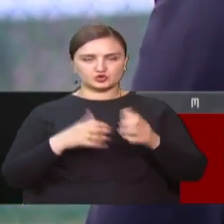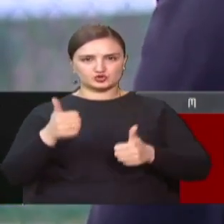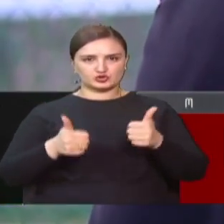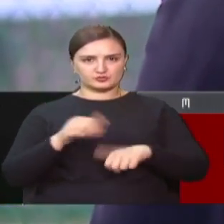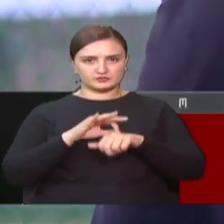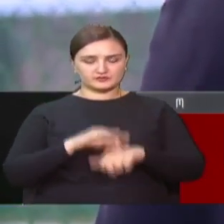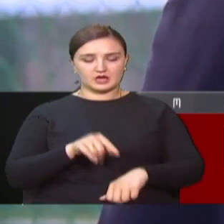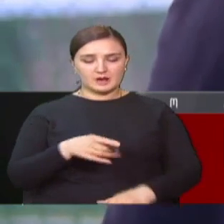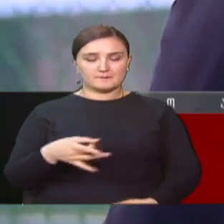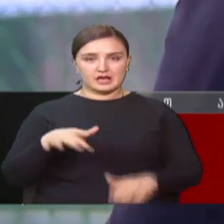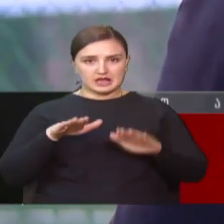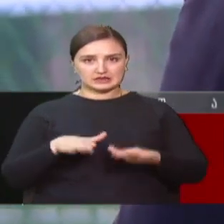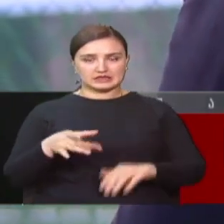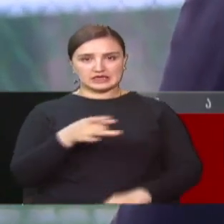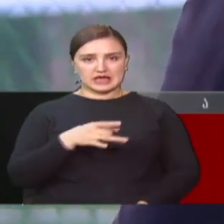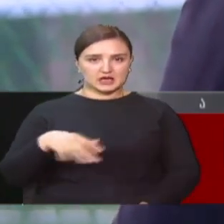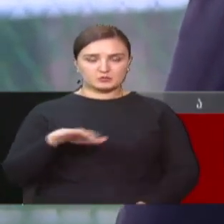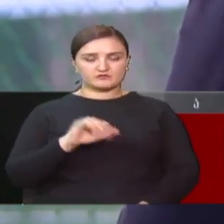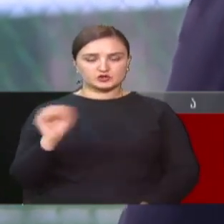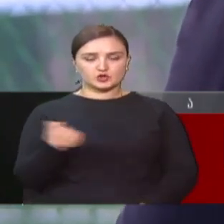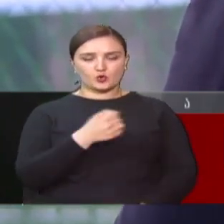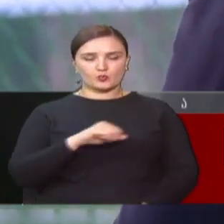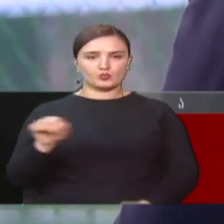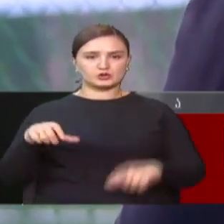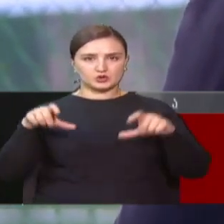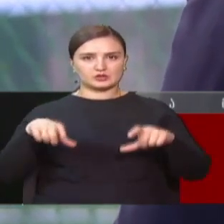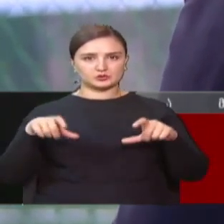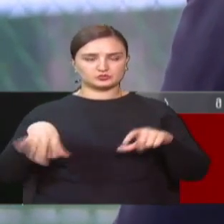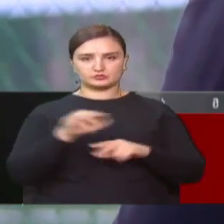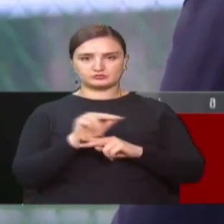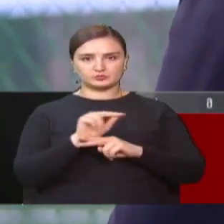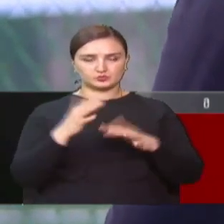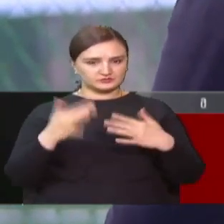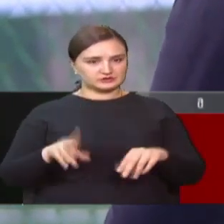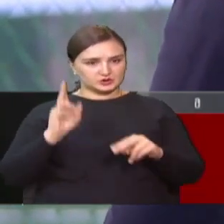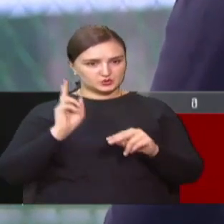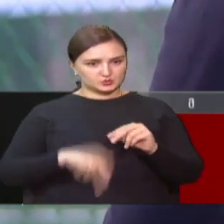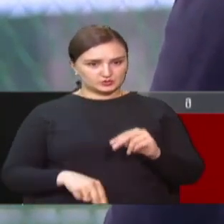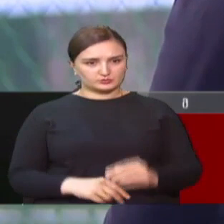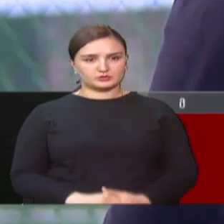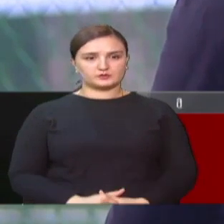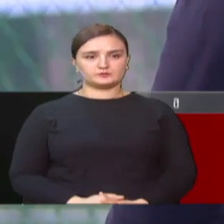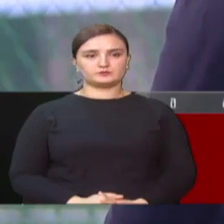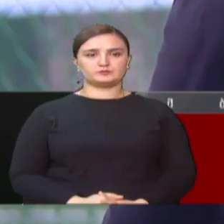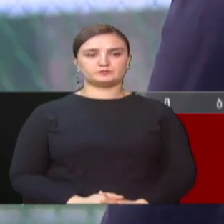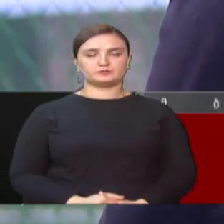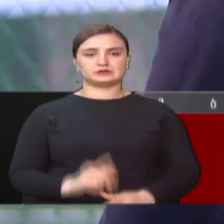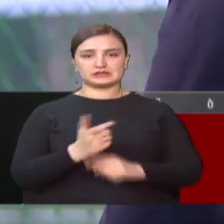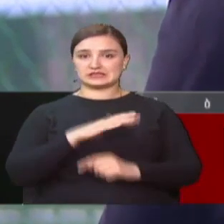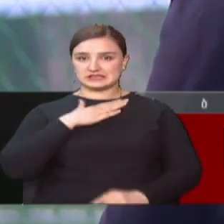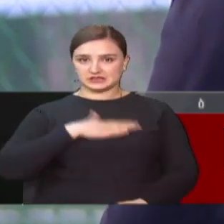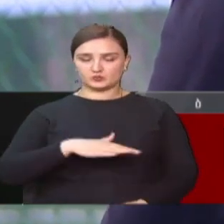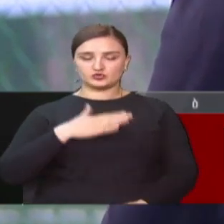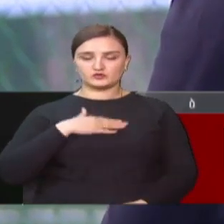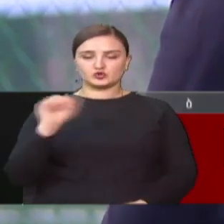ამ რეგიონში ჩოგბურთის კორტების პროექტი უკვე დასრულებულია, უკვე შემდგარია. Რაც ძალიან სასიამოვნოა,